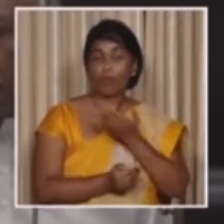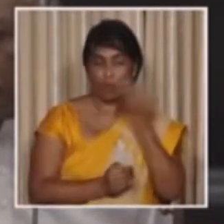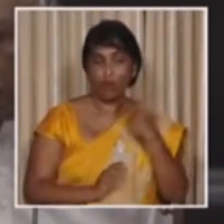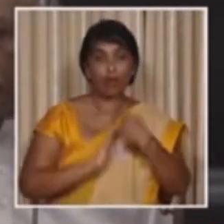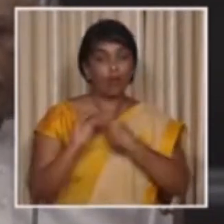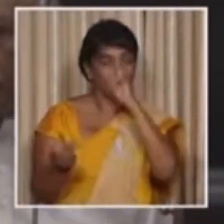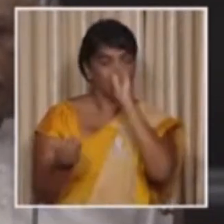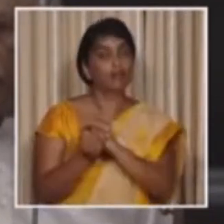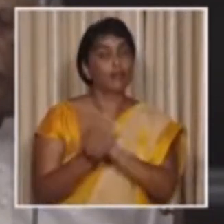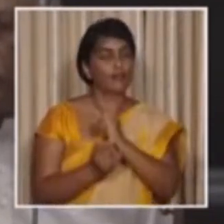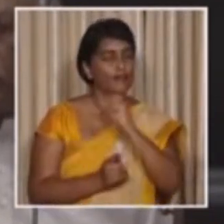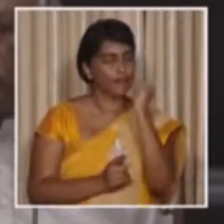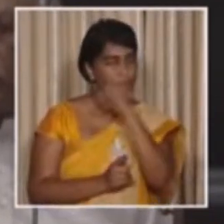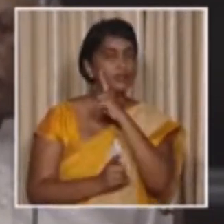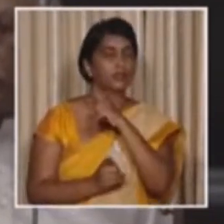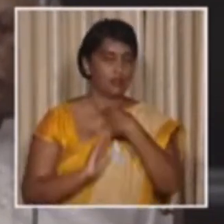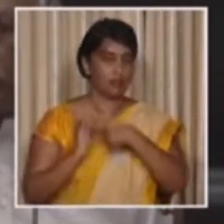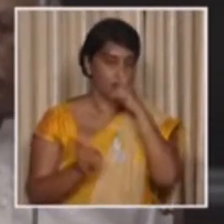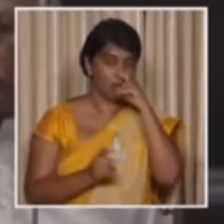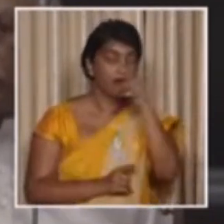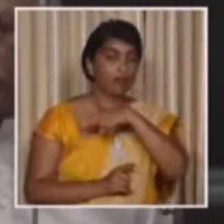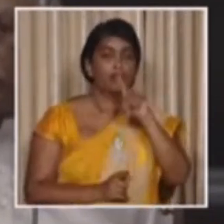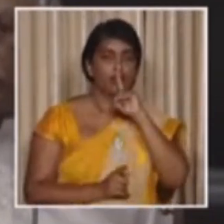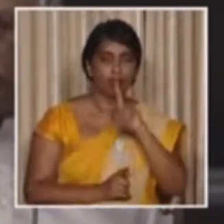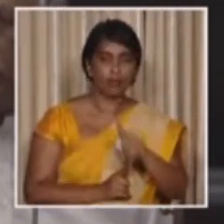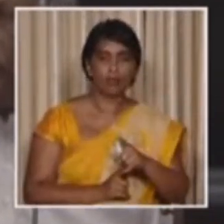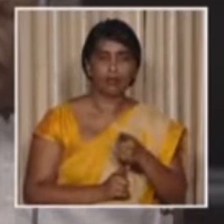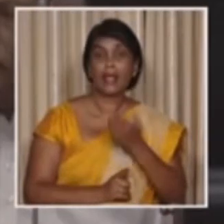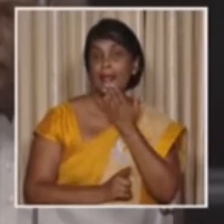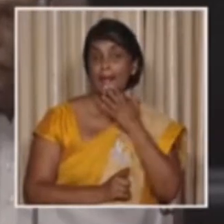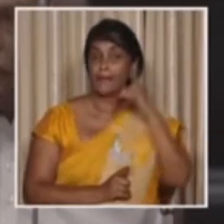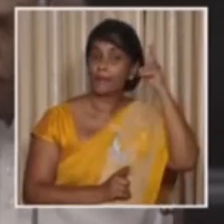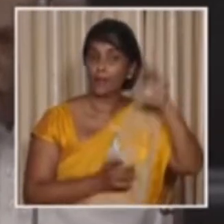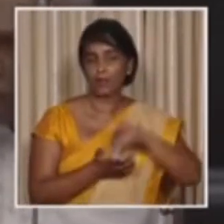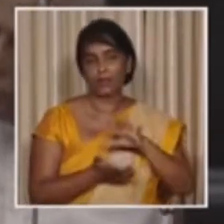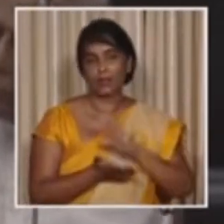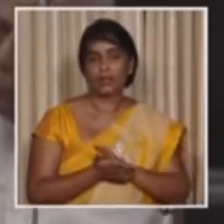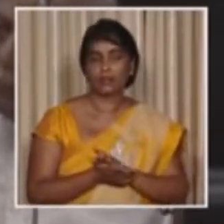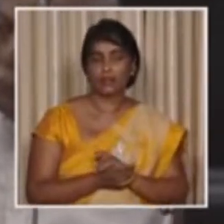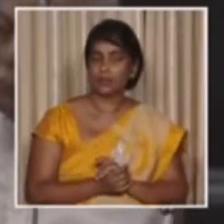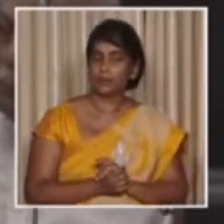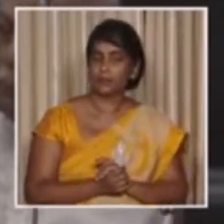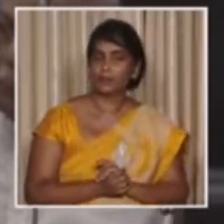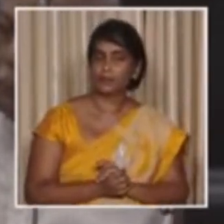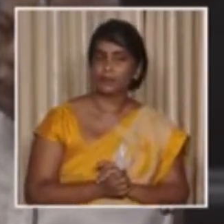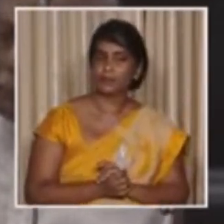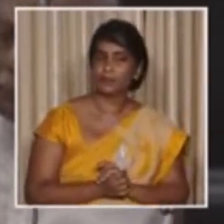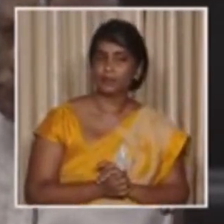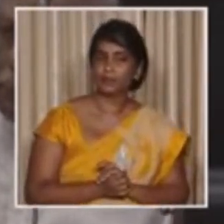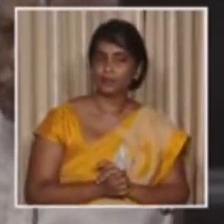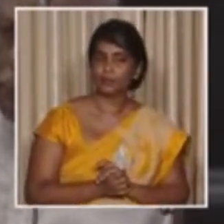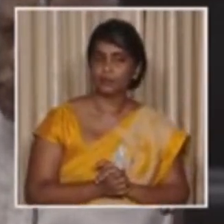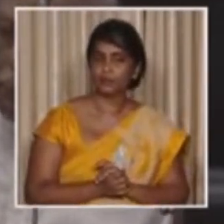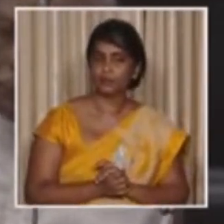රට ආරක්ෂා කරොත් විතරයි ඉතින් ඔබතුමන්ලා කියන්නේ මොකද්ද මේක ඇමරිකාවේ තියෙනවානේ ඉන් ද මෙරිමන් කේස් ඉට් වාස් ඩිසයිඩඩ්